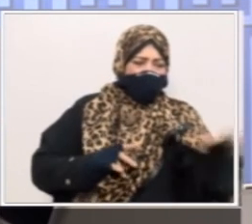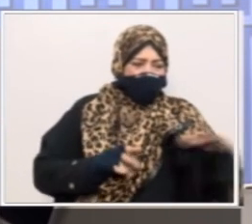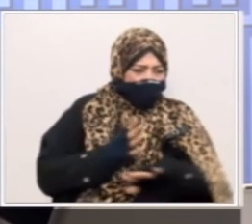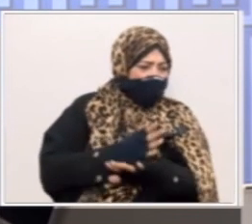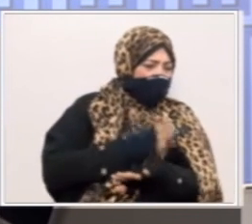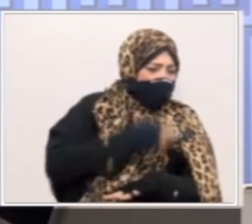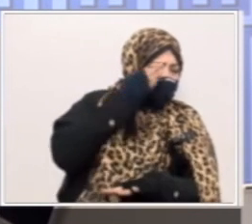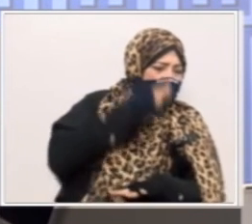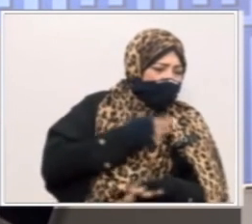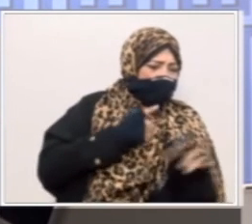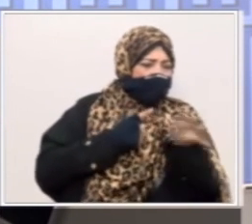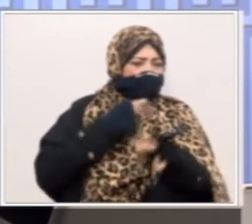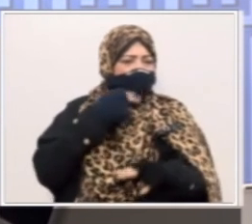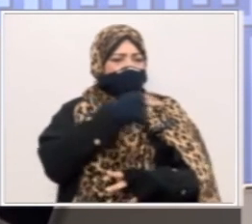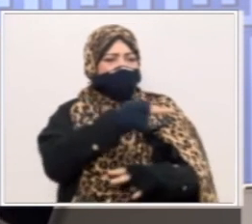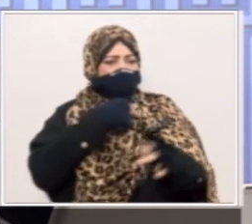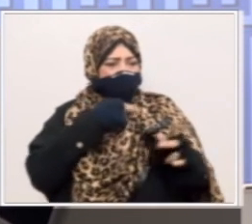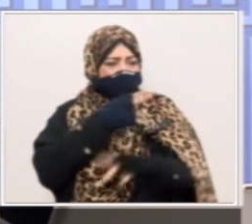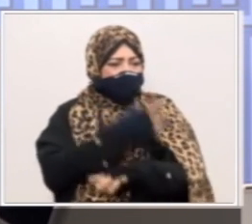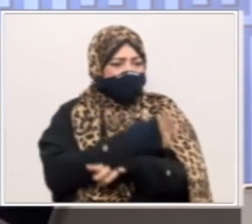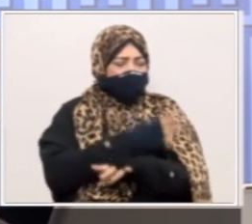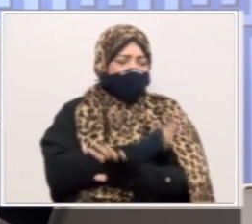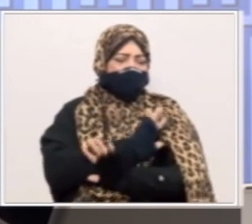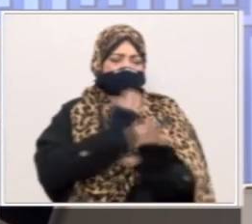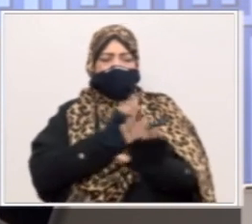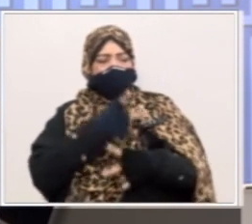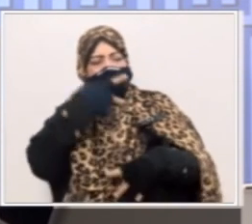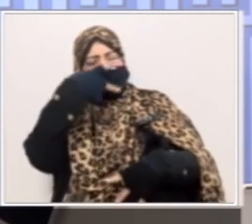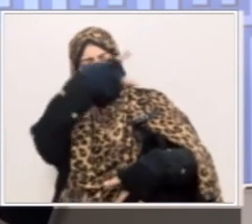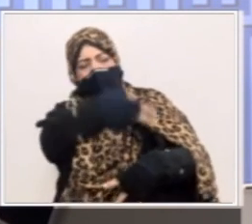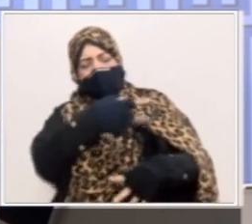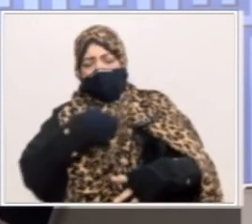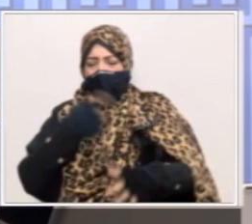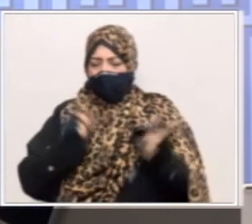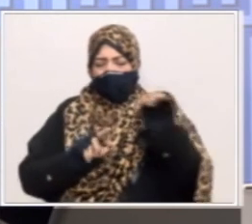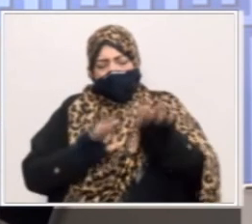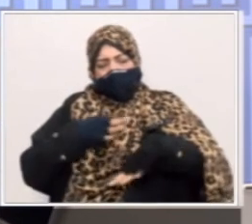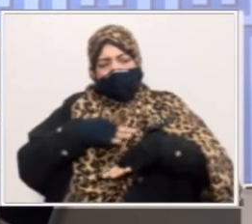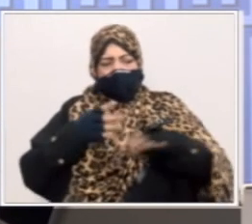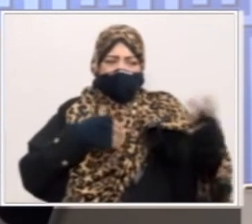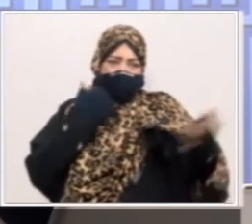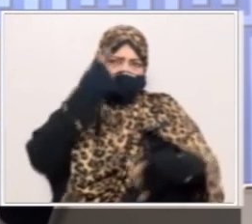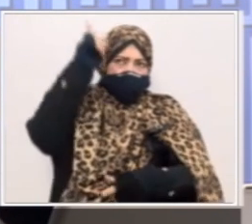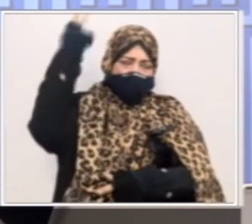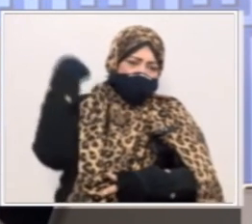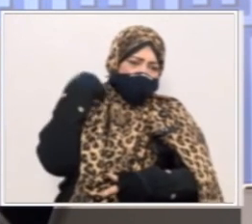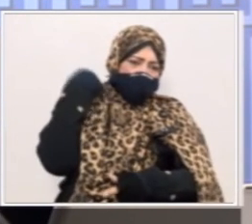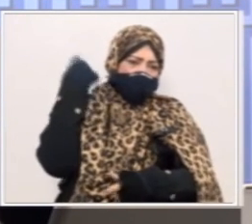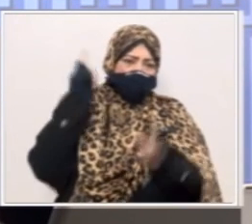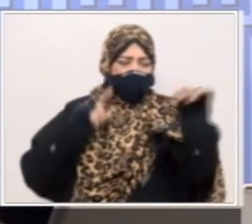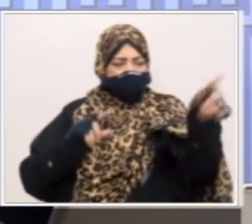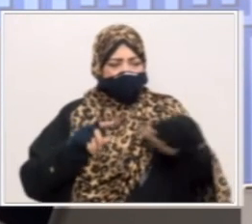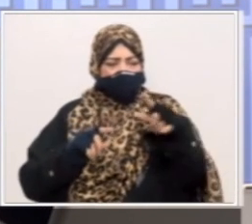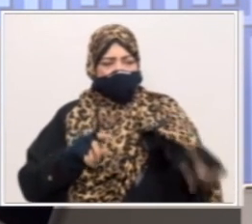الفحش القول الفاحش وعن الحرام، ويجب أن يصون بصره عن الحرام، ويجب أن يصون سمعه